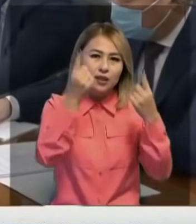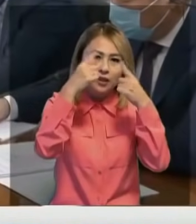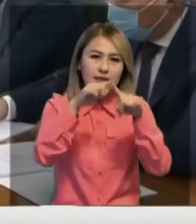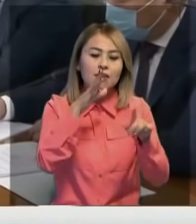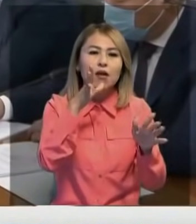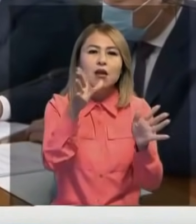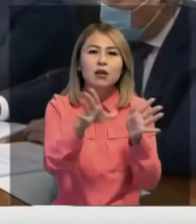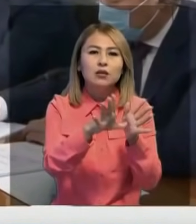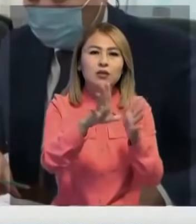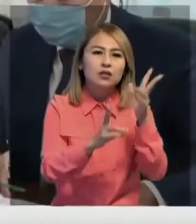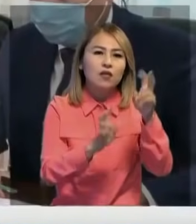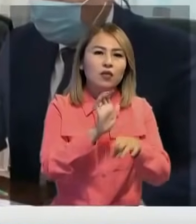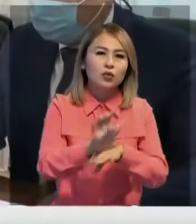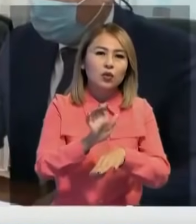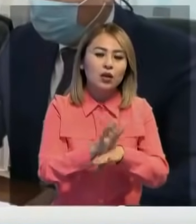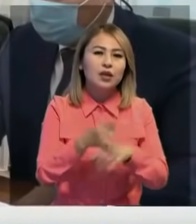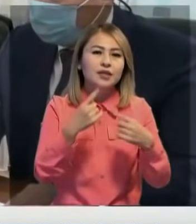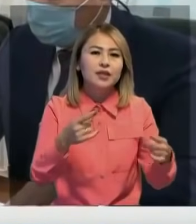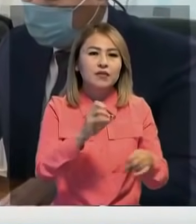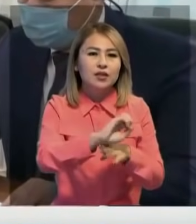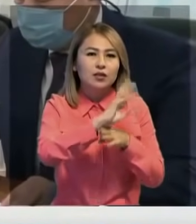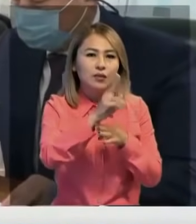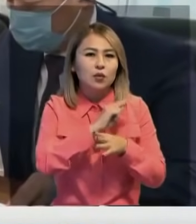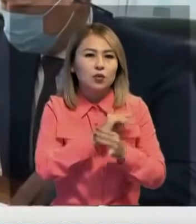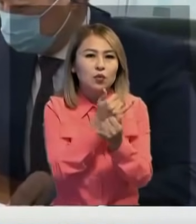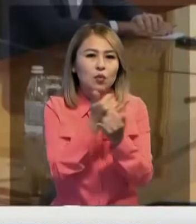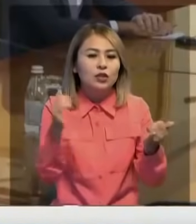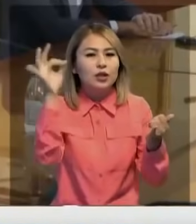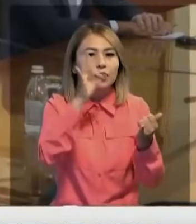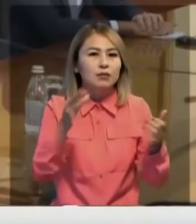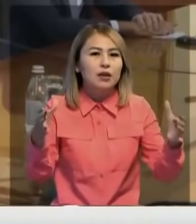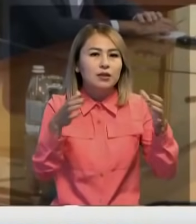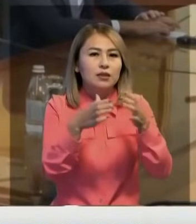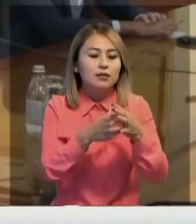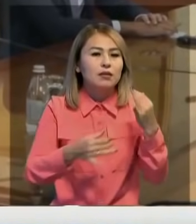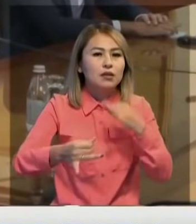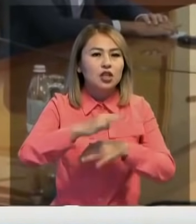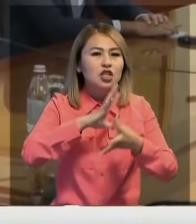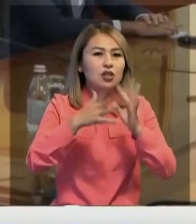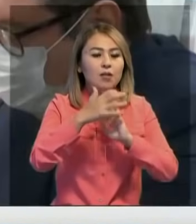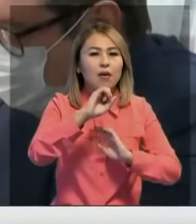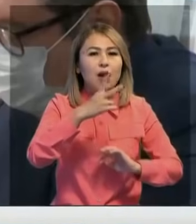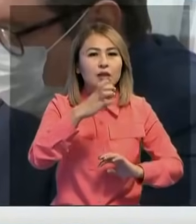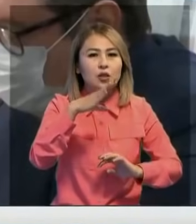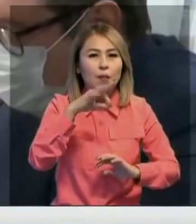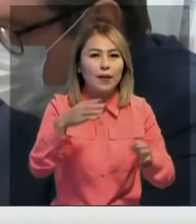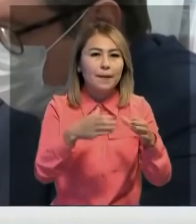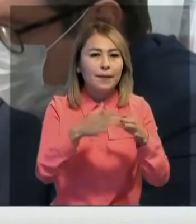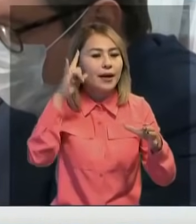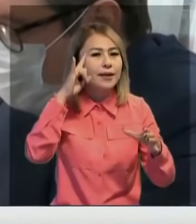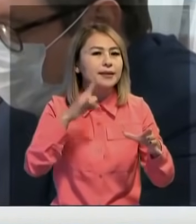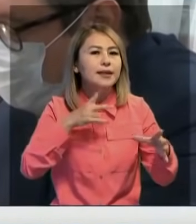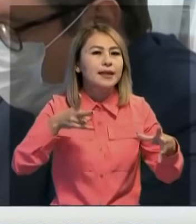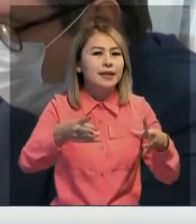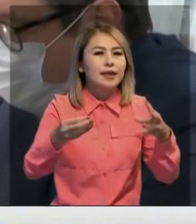теміржол техникасы, электровоздар өндіру және оларға сервистік қызмет көрсету бойынша ынтымақтастықты талқылады. Жалпы Альстом